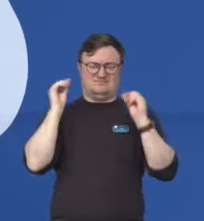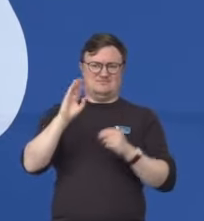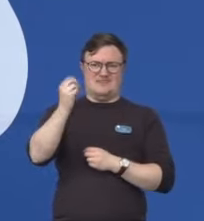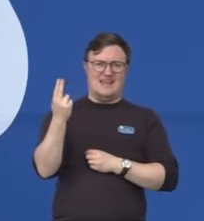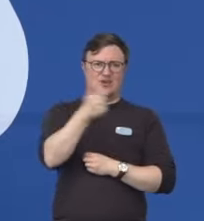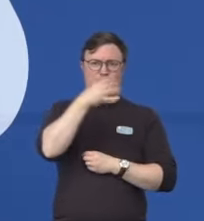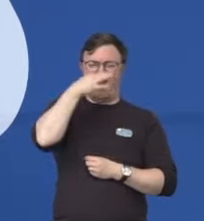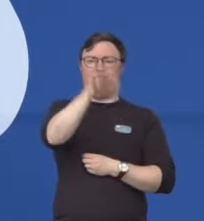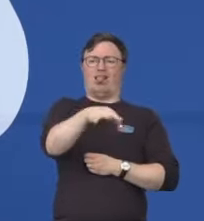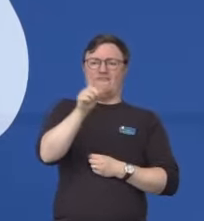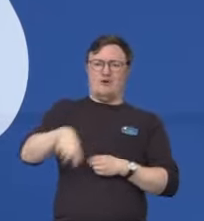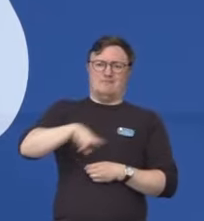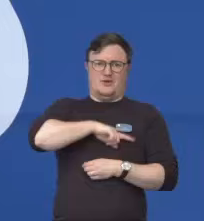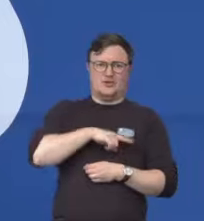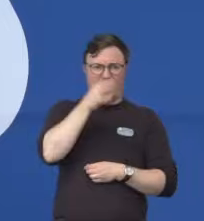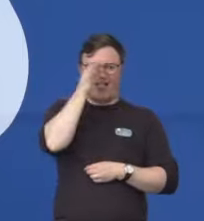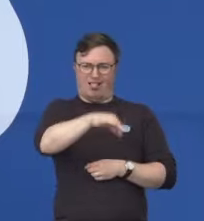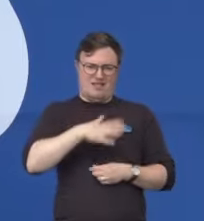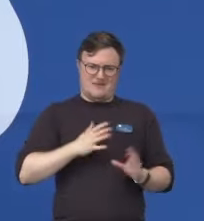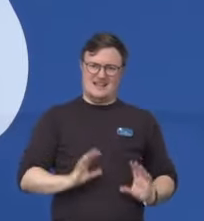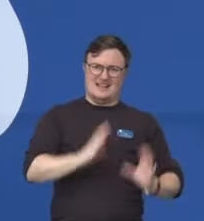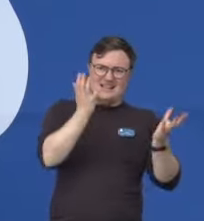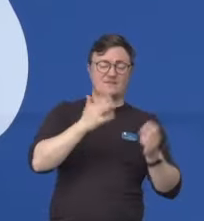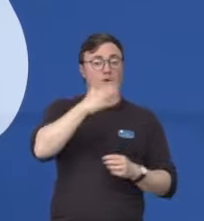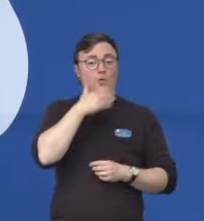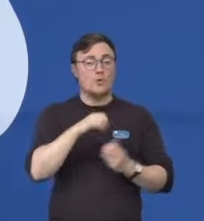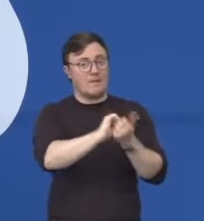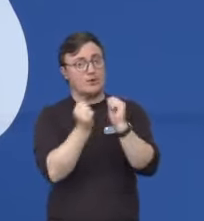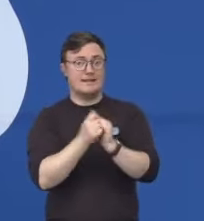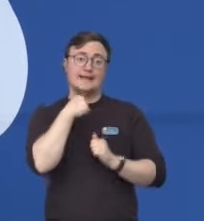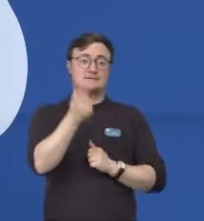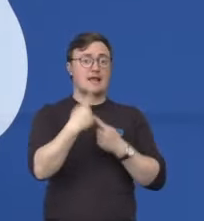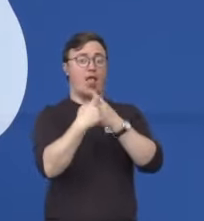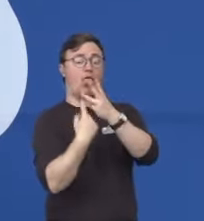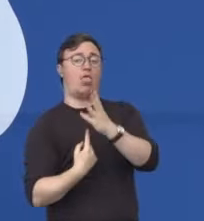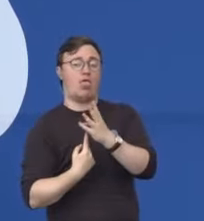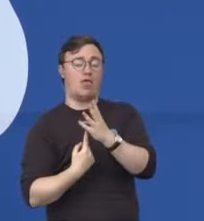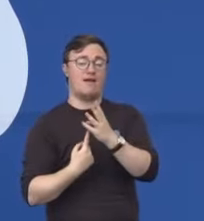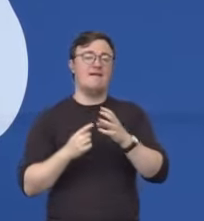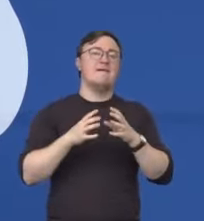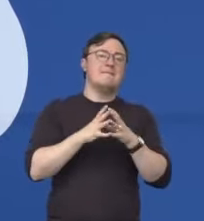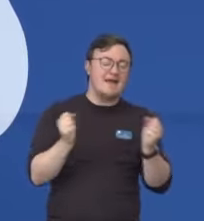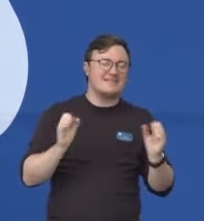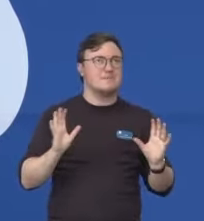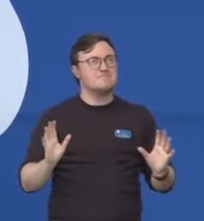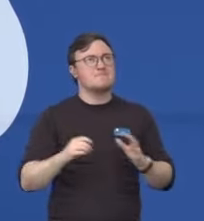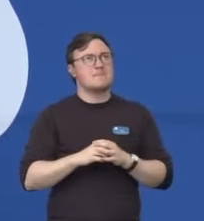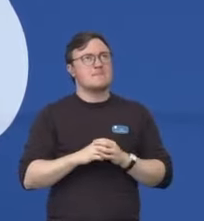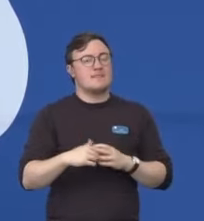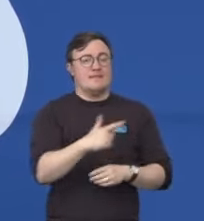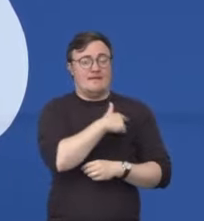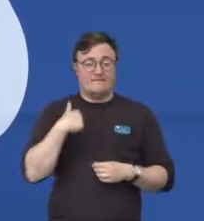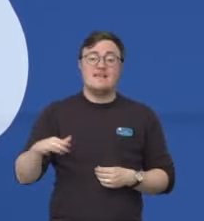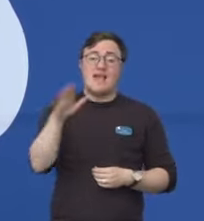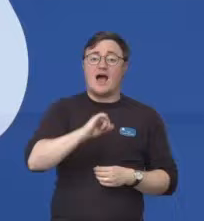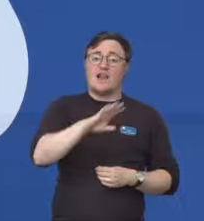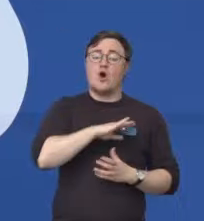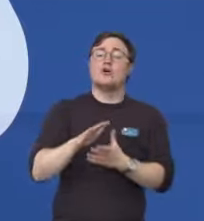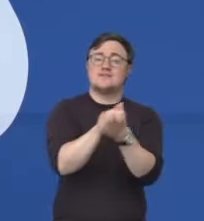lägger sig för mycket och lägger sig i deras liv, för de unga politikerna säger ju det. Men Jag skulle säga att vi alla bär ett